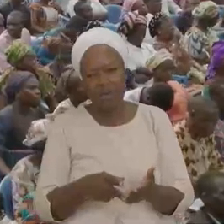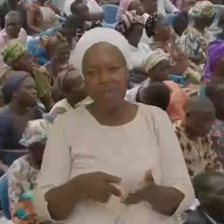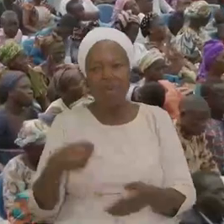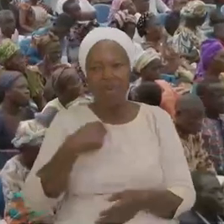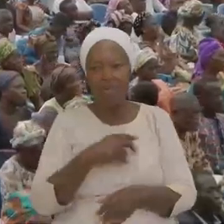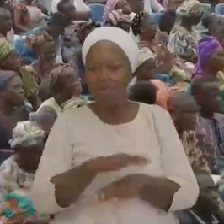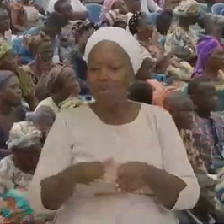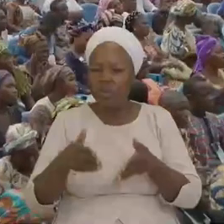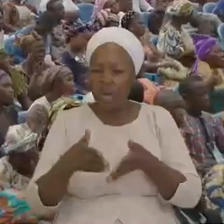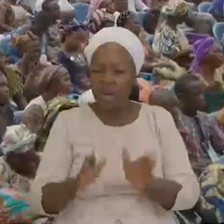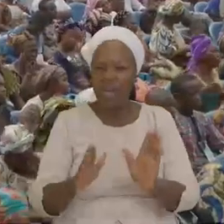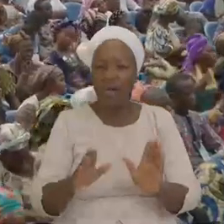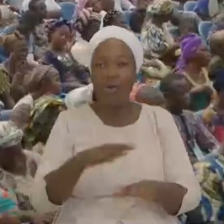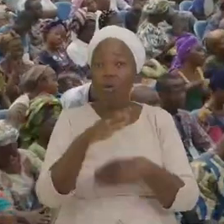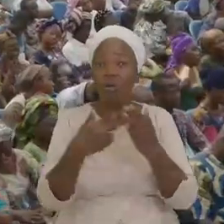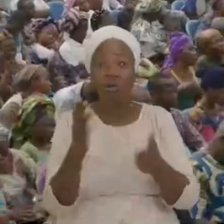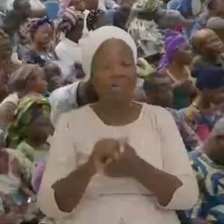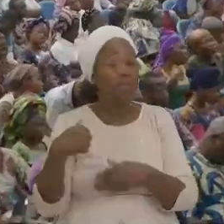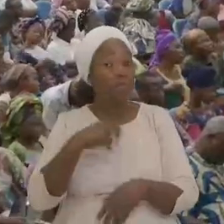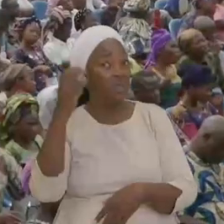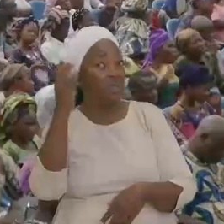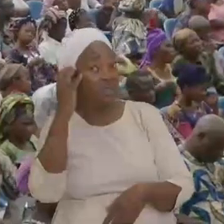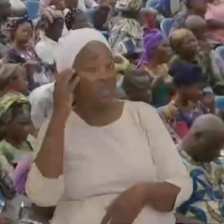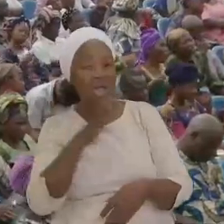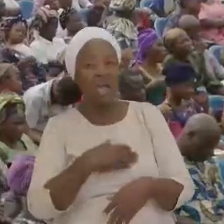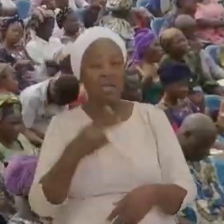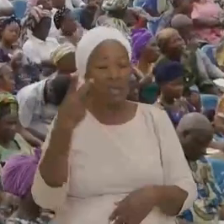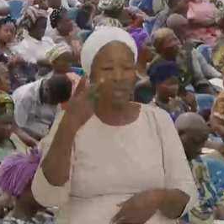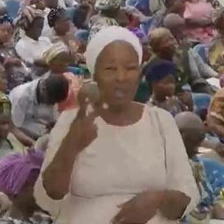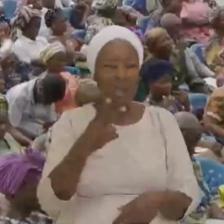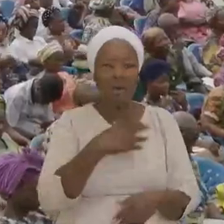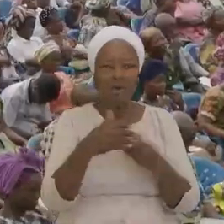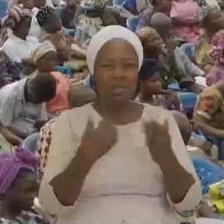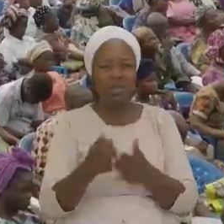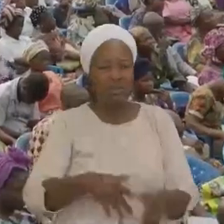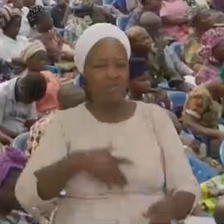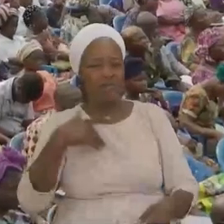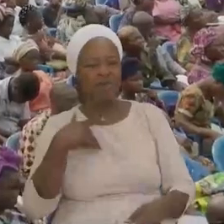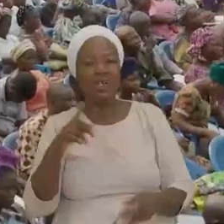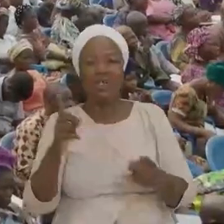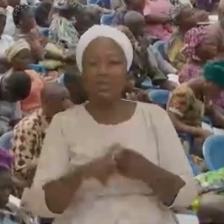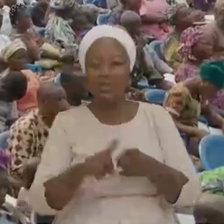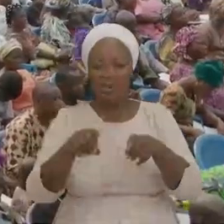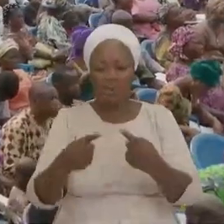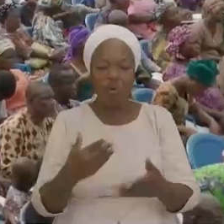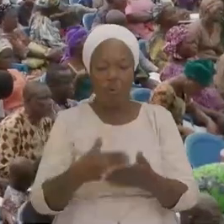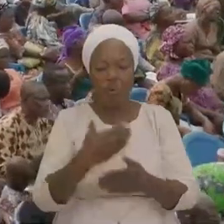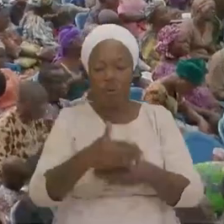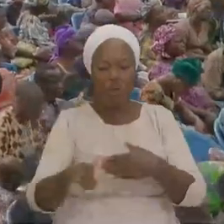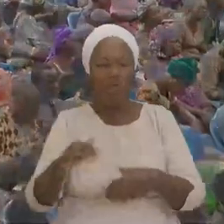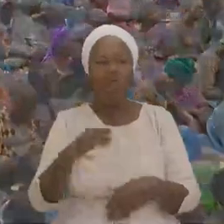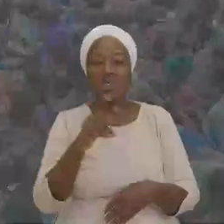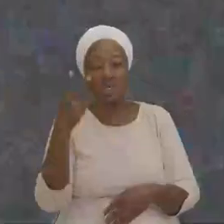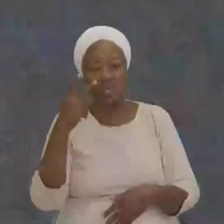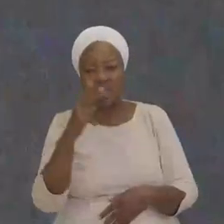la partie extérieure. Nous ne permettons pas à ces choses que nous voyons, que nous ressentons. Ces